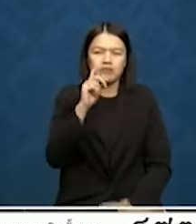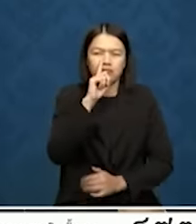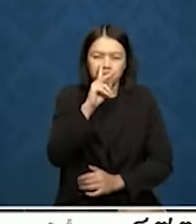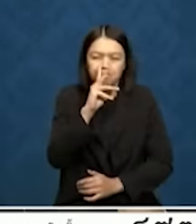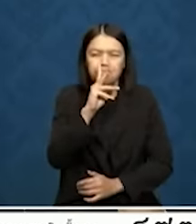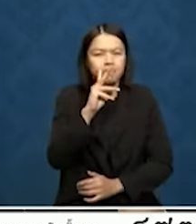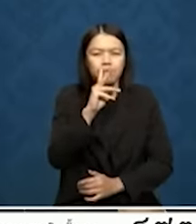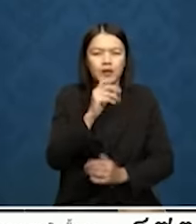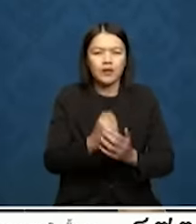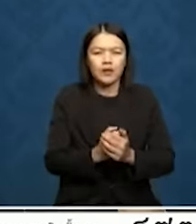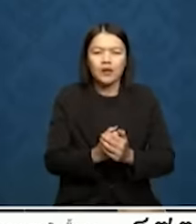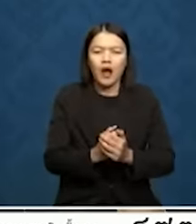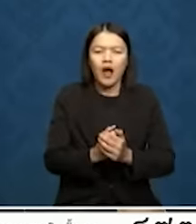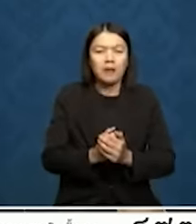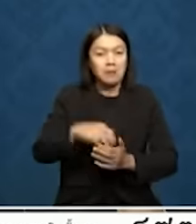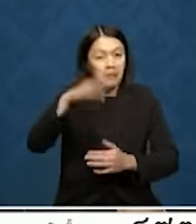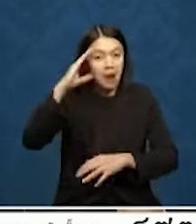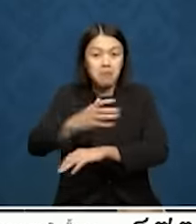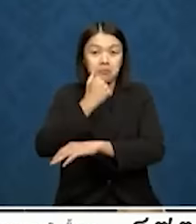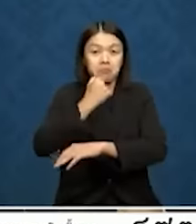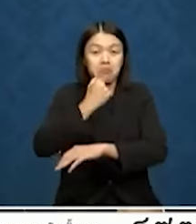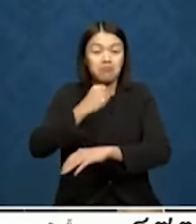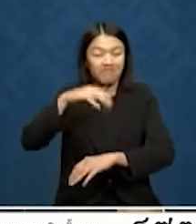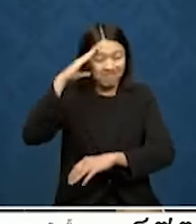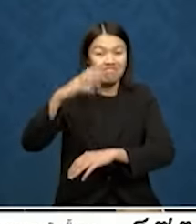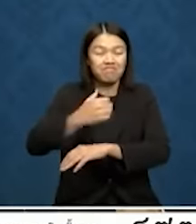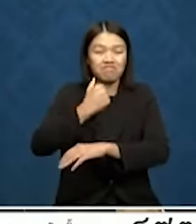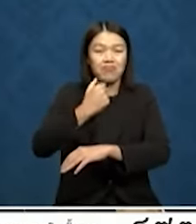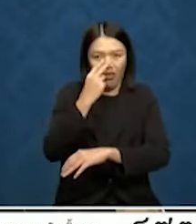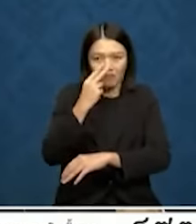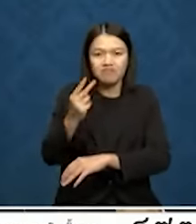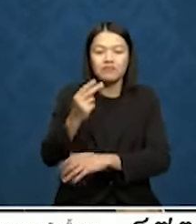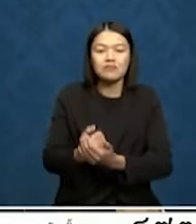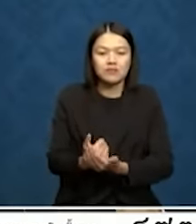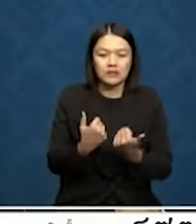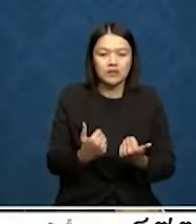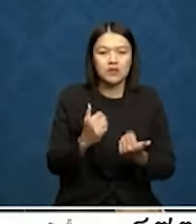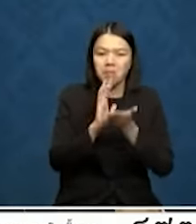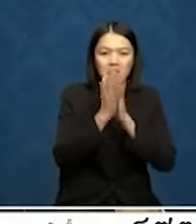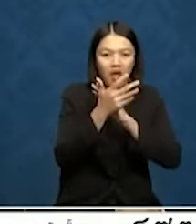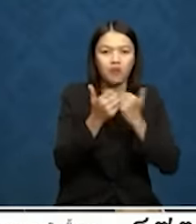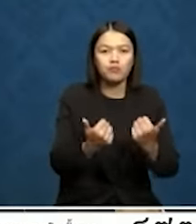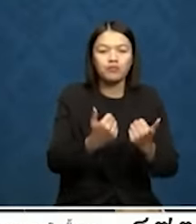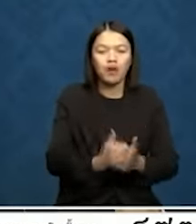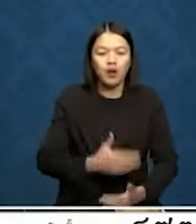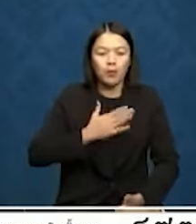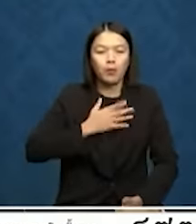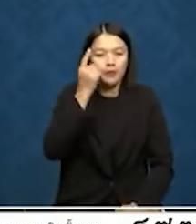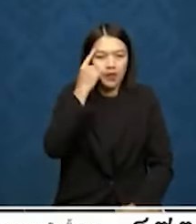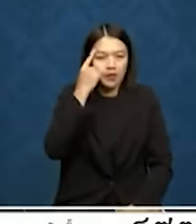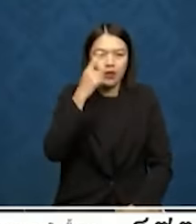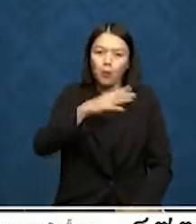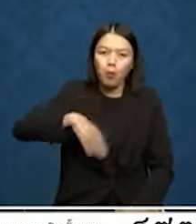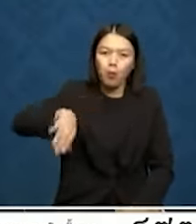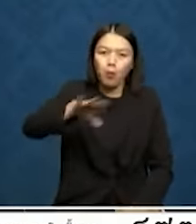ากกรณีการเกิดปฏิวัติรัฐประหารโดยกองทัพแต่วันนี้สถานการณ์เปลี่ยนไปที่ผมคิดว่าเราก